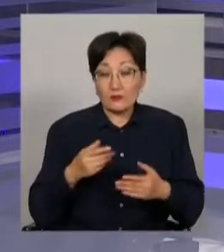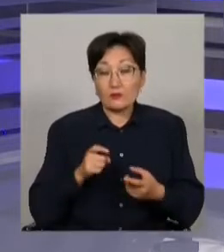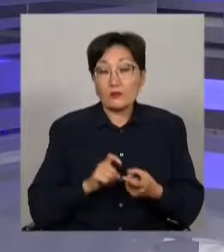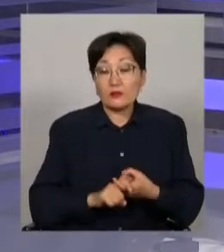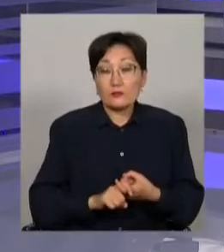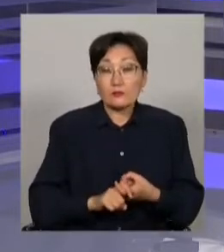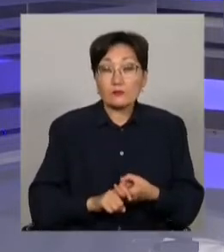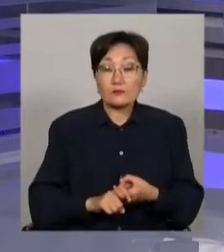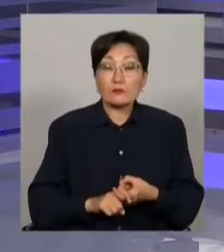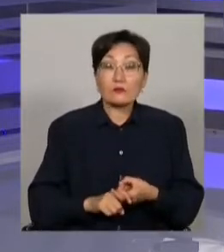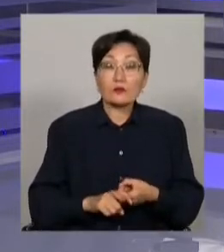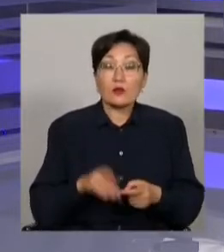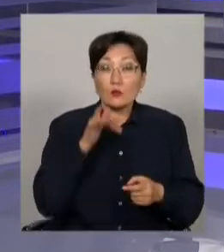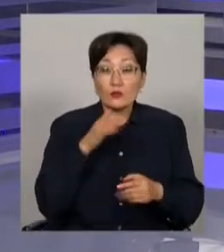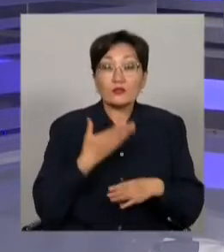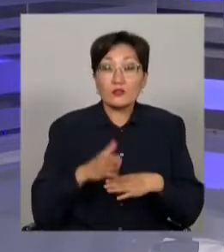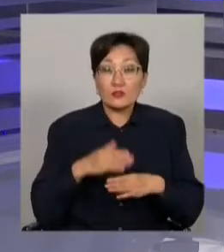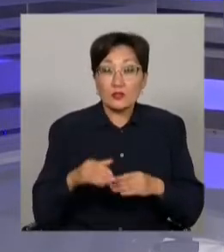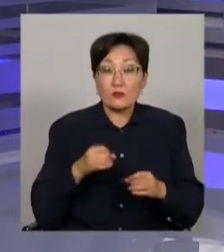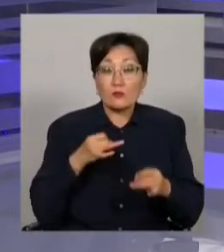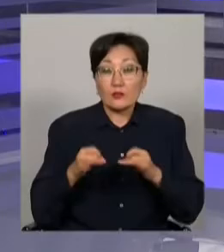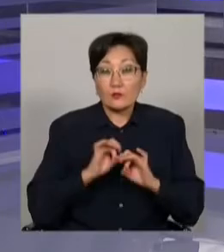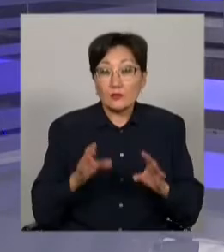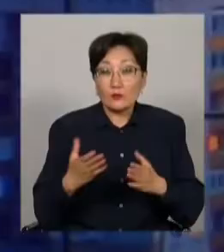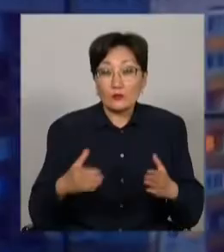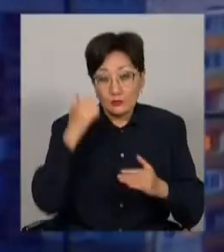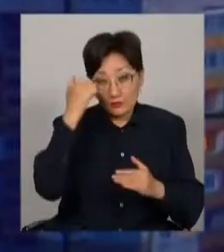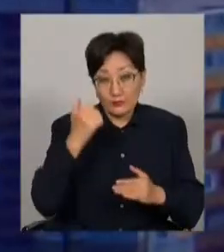рахмет, Жалғасбек мырза. Уақыт бөліп сұхбат бергеніңізге алғыс білдіреміз.